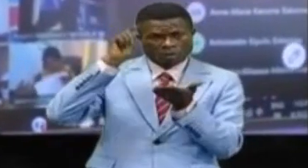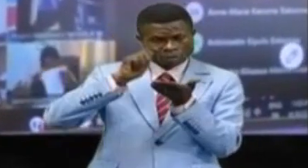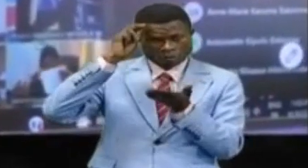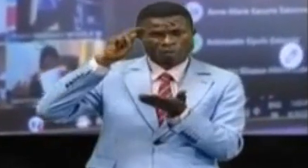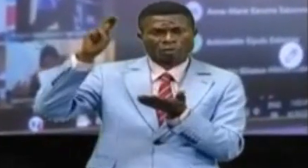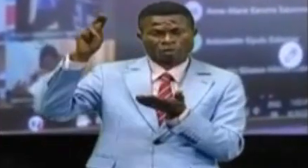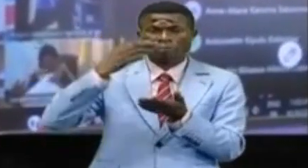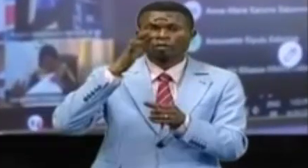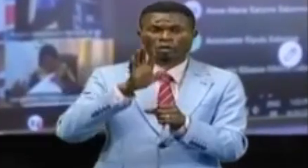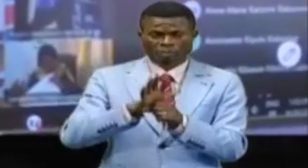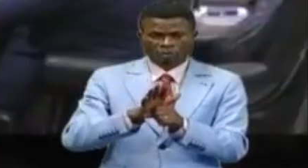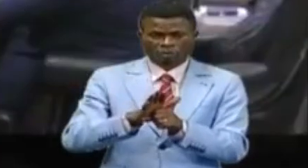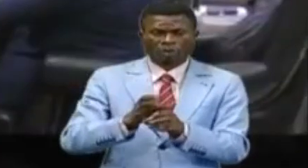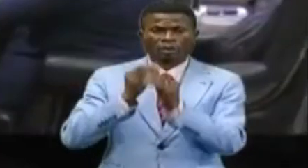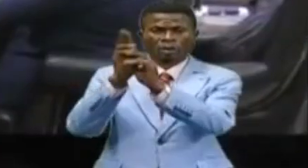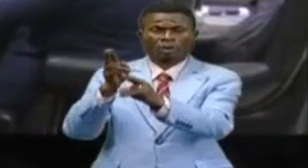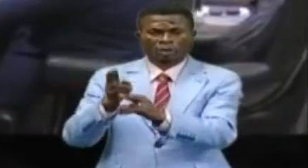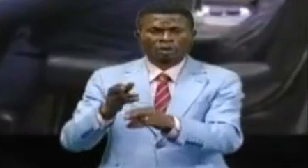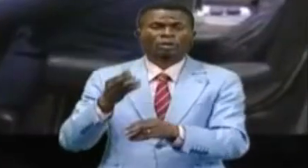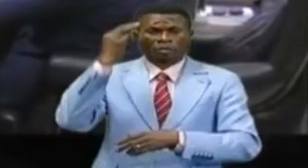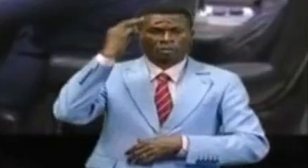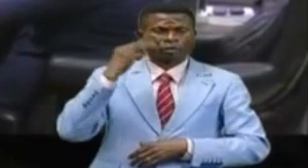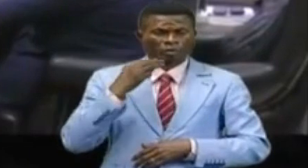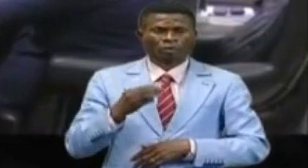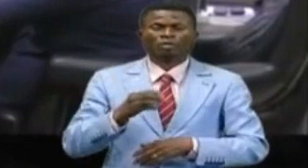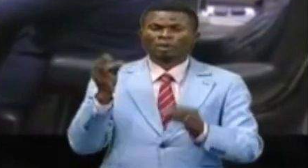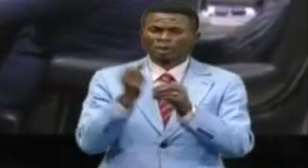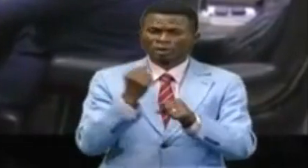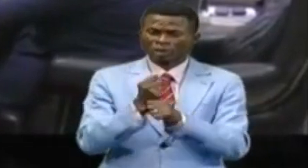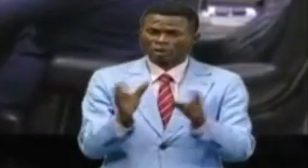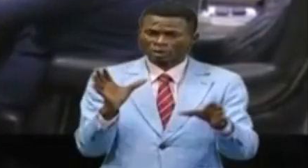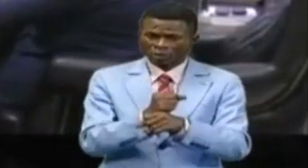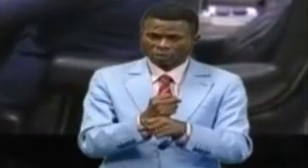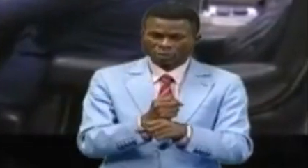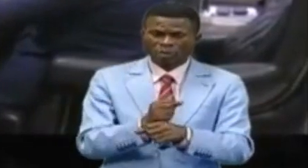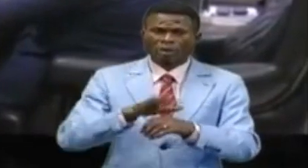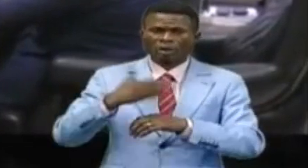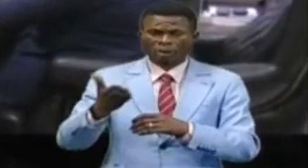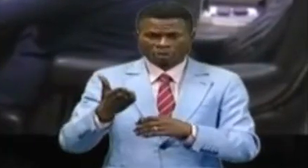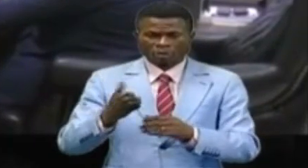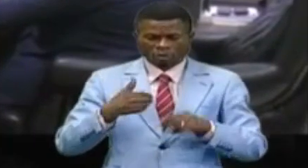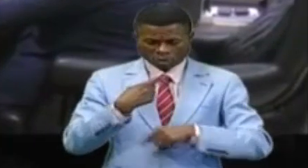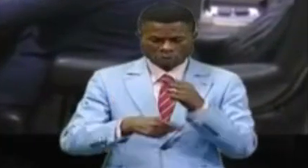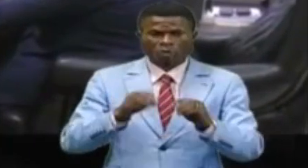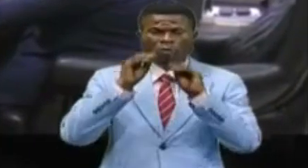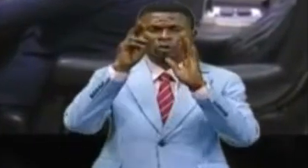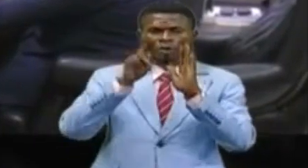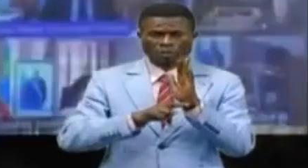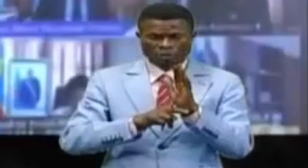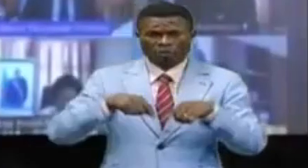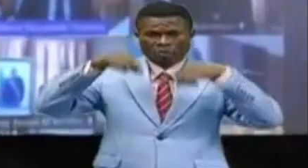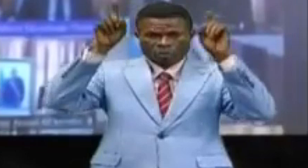ont promis de restituer à leurs pairs les conclusions de ces travaux avant de renouer avec les enseignements pour assurer une